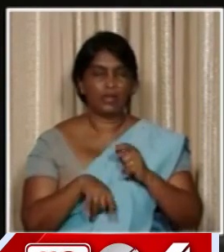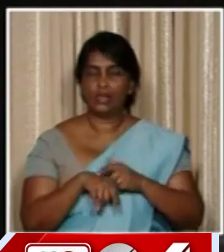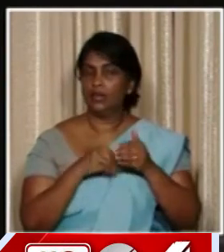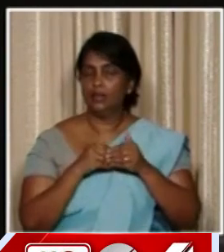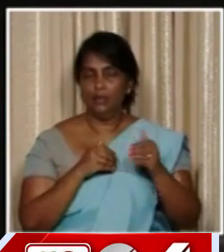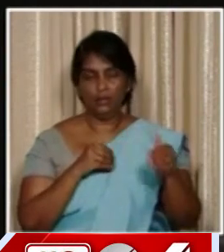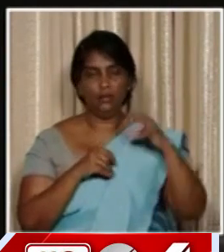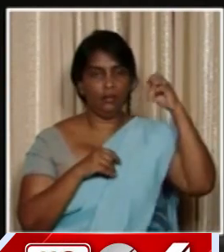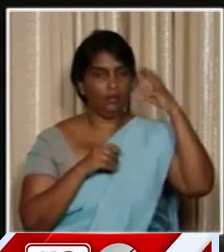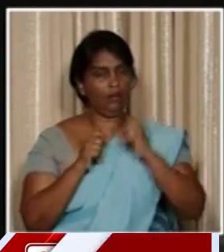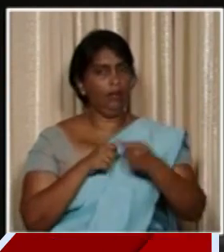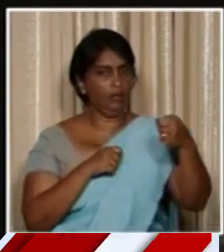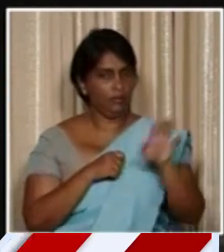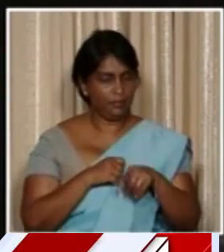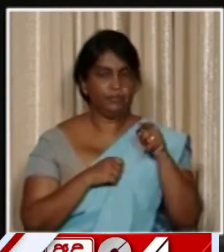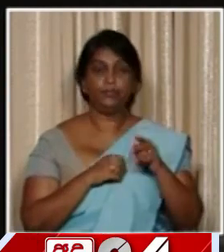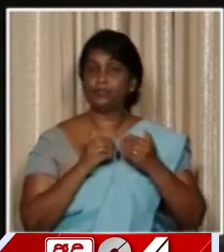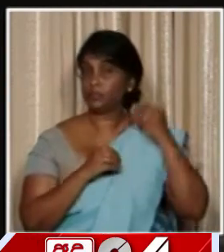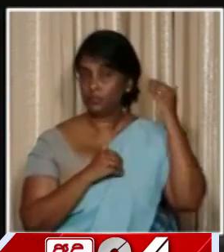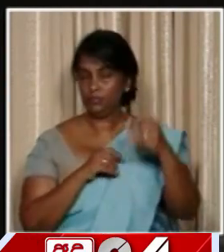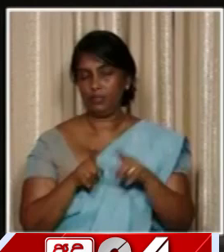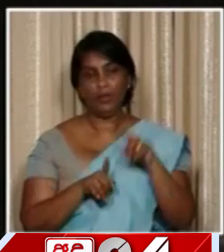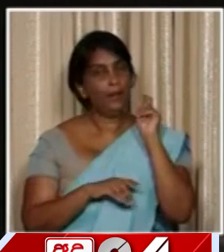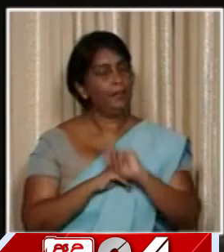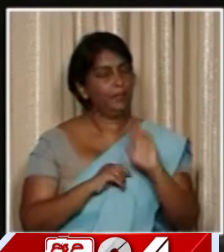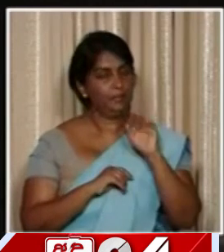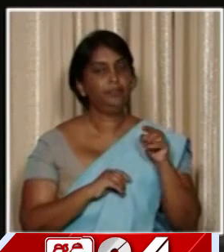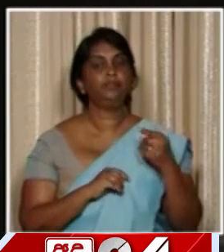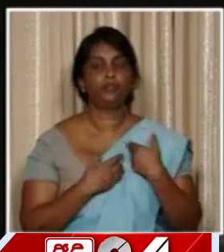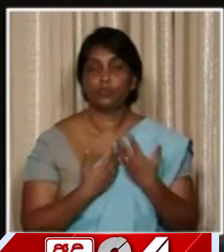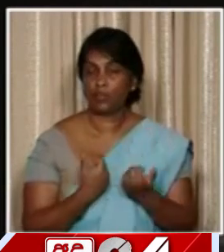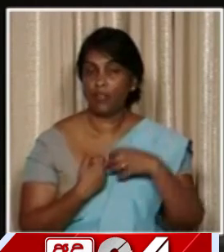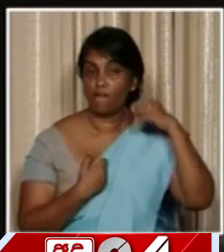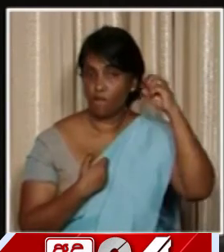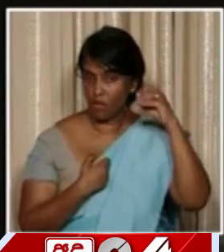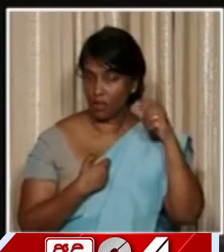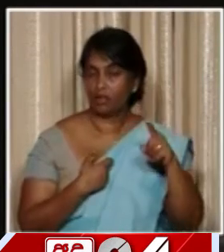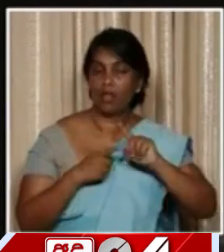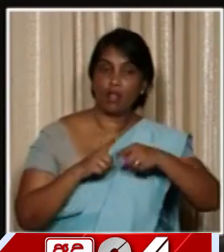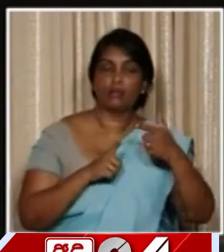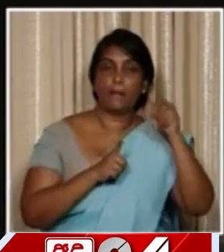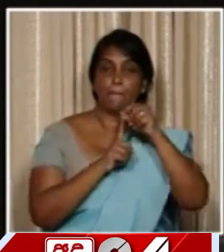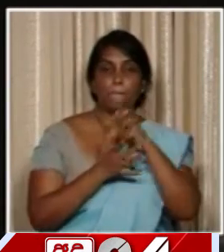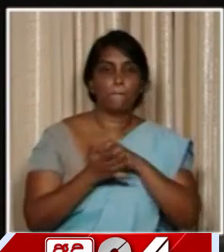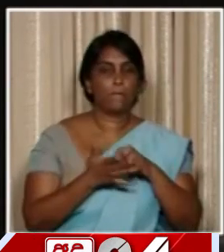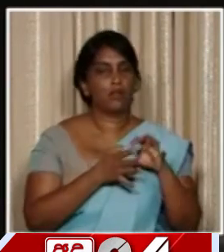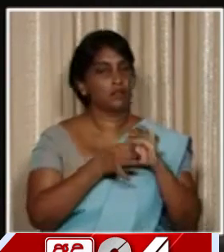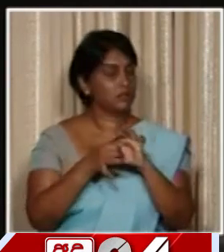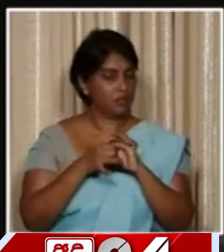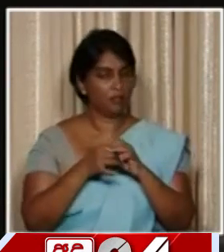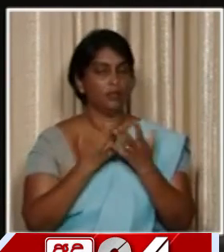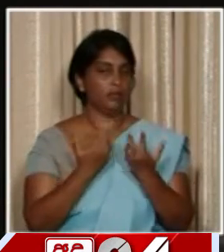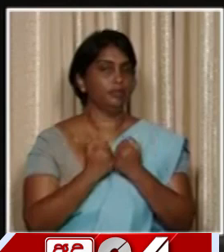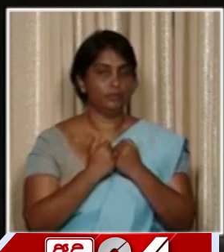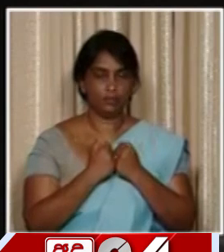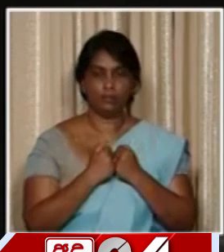කාලයකට විදුලිය මිලදී ගන්නත් දීර්ඝකාලීන සැලසුමක් හැටියට අපිට අවශ්‍ය විදුලිය අනෙත් බලත් වලට කනෙක් කිරීගෙන සඳහාත් අවශ්‍යතාවය